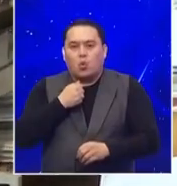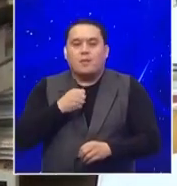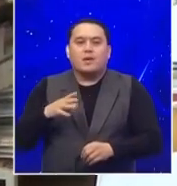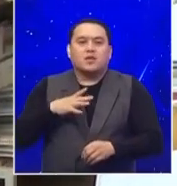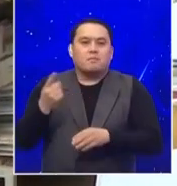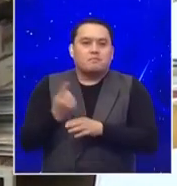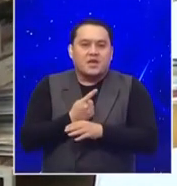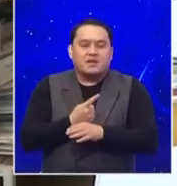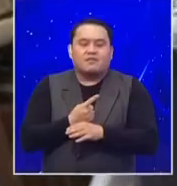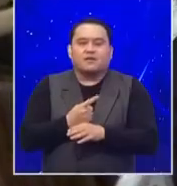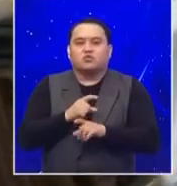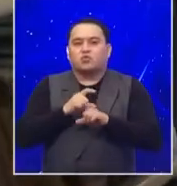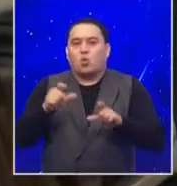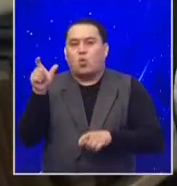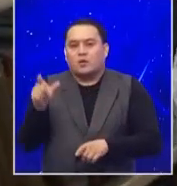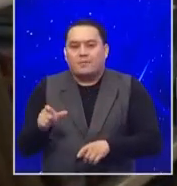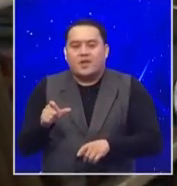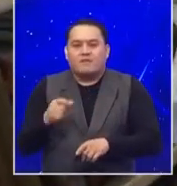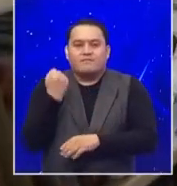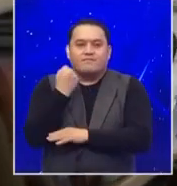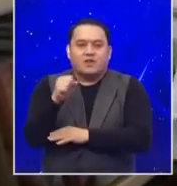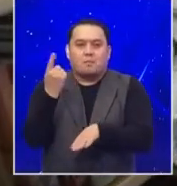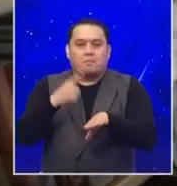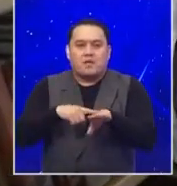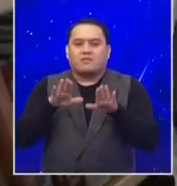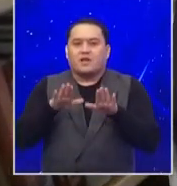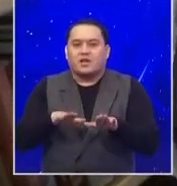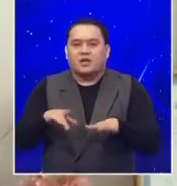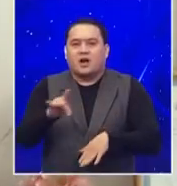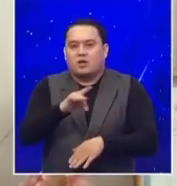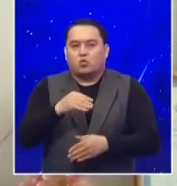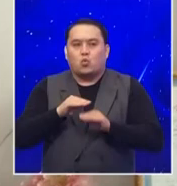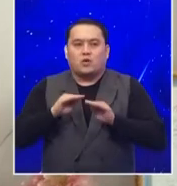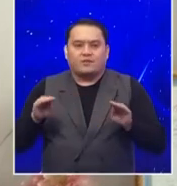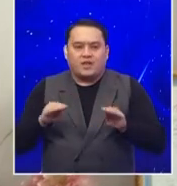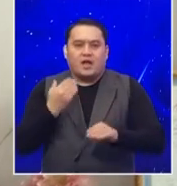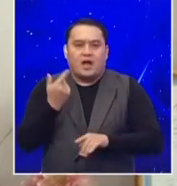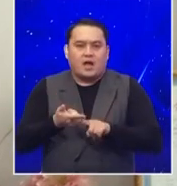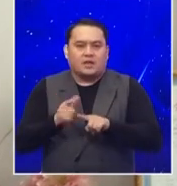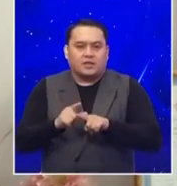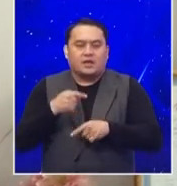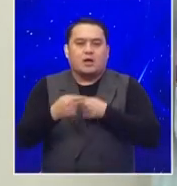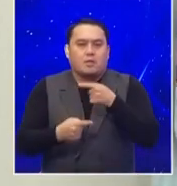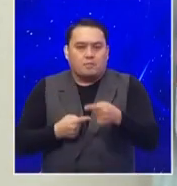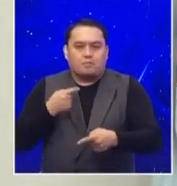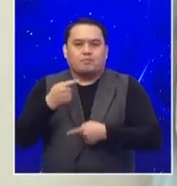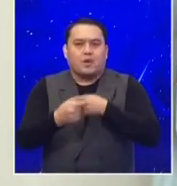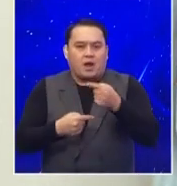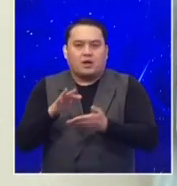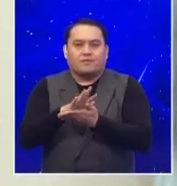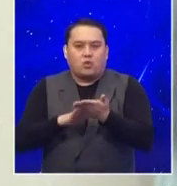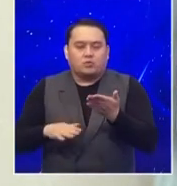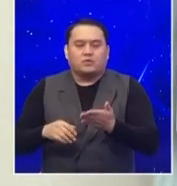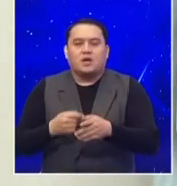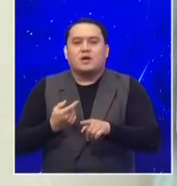тогда первая ученица Кугузекской школы выиграла первое место на районном уровне. И эта цепочка продолжается из года